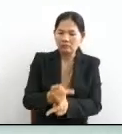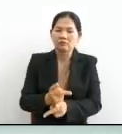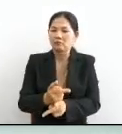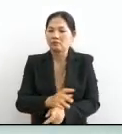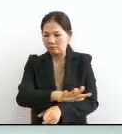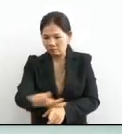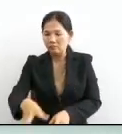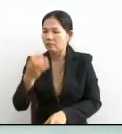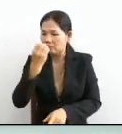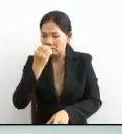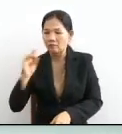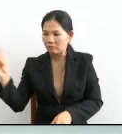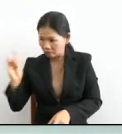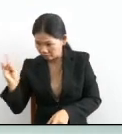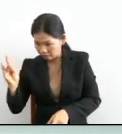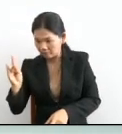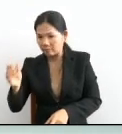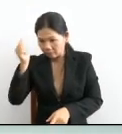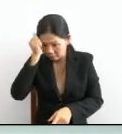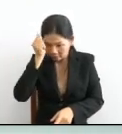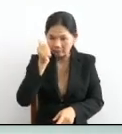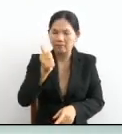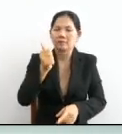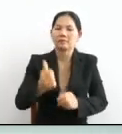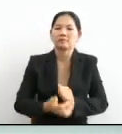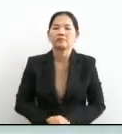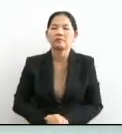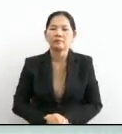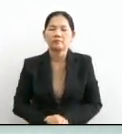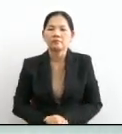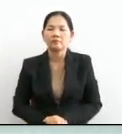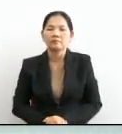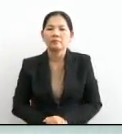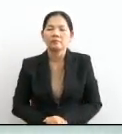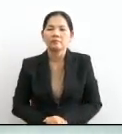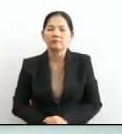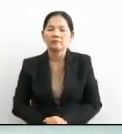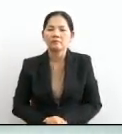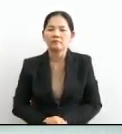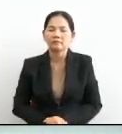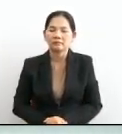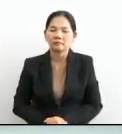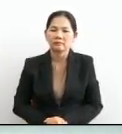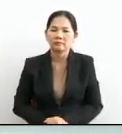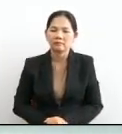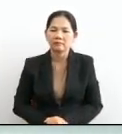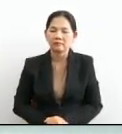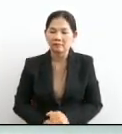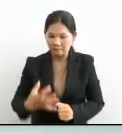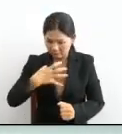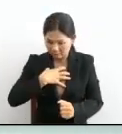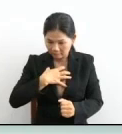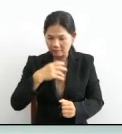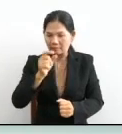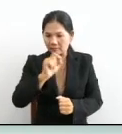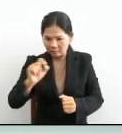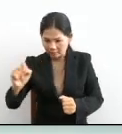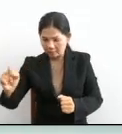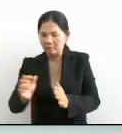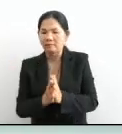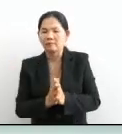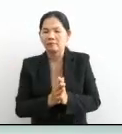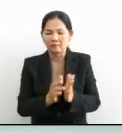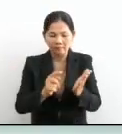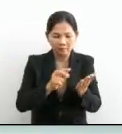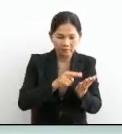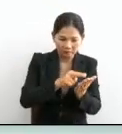riêng dương bàn lọ nạ con á chả chúng ta còn được ăn nghỉ, cha chẳng sợ sẽ ăn bật khay khay, cha